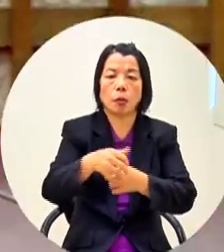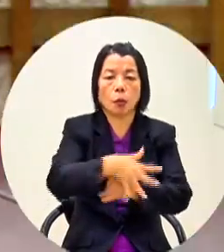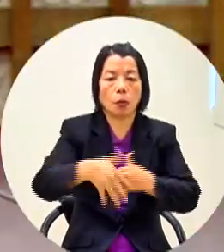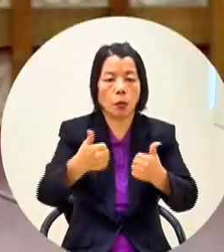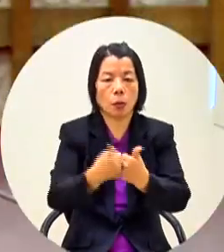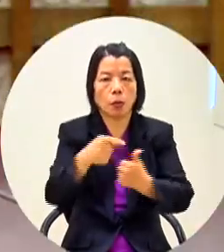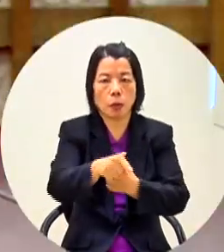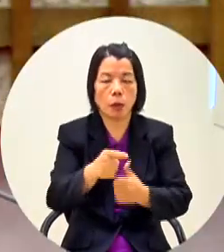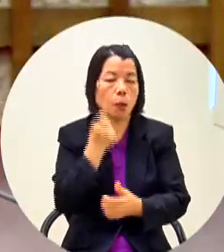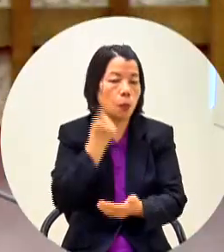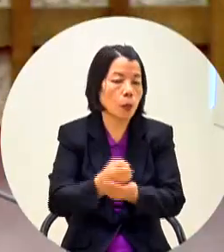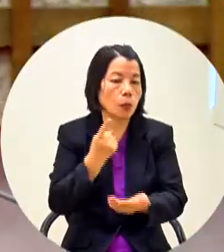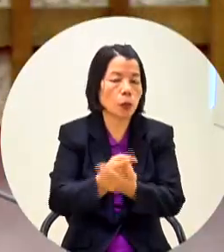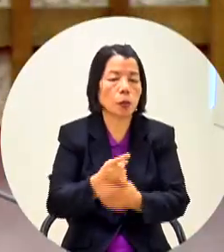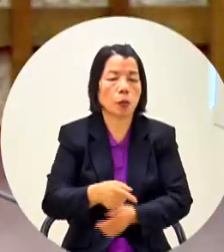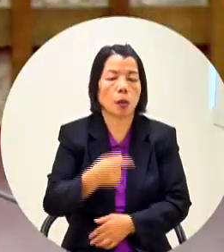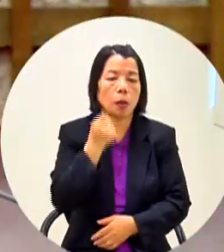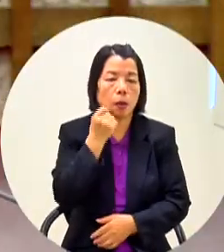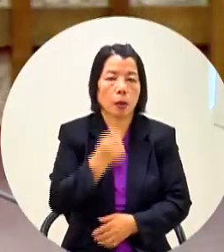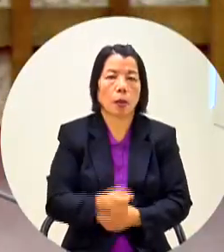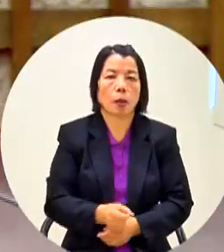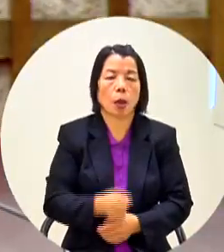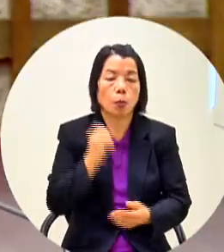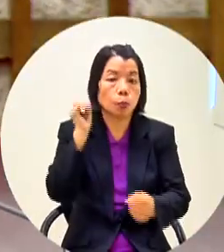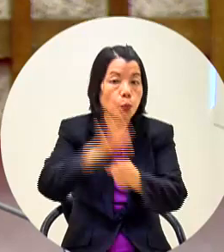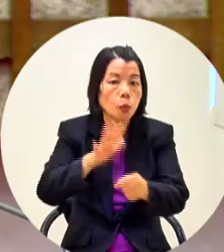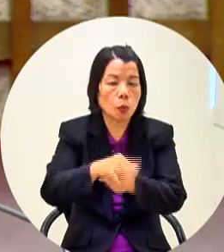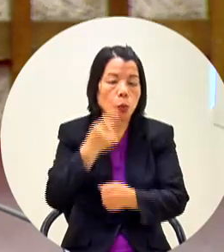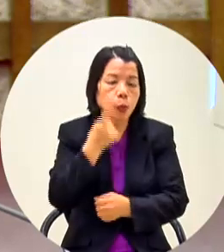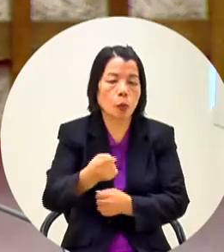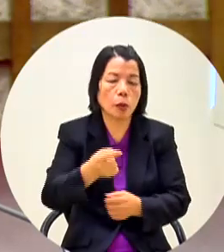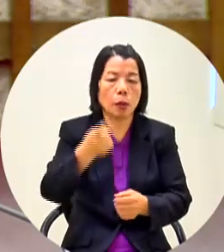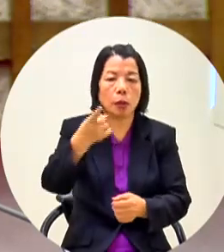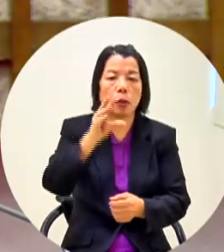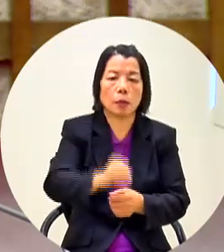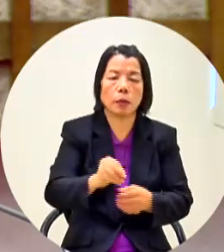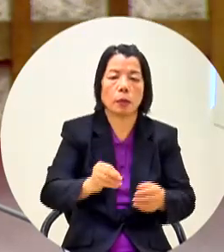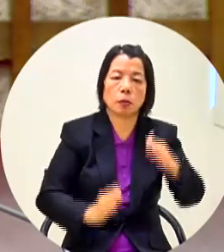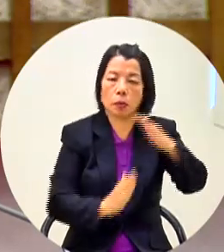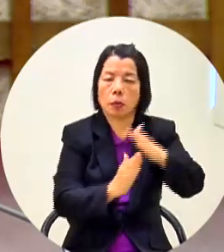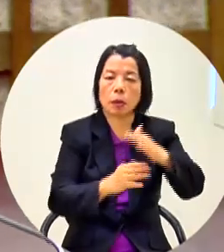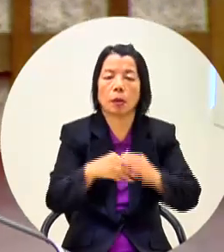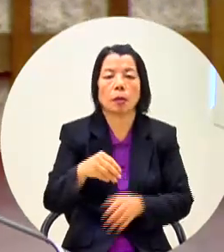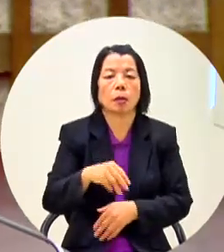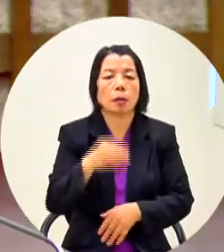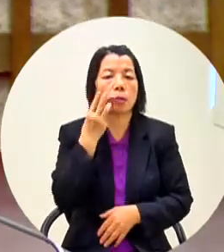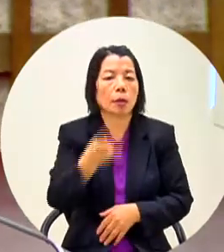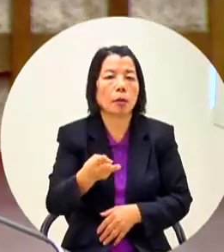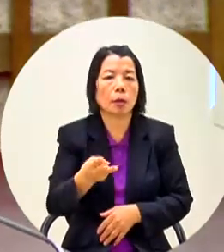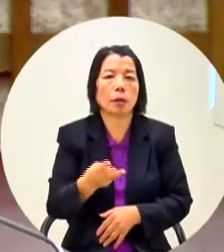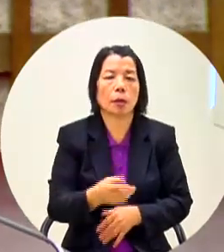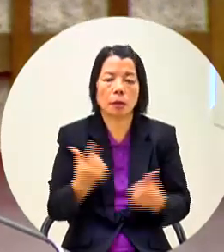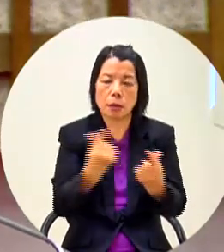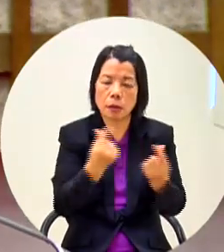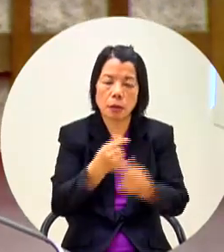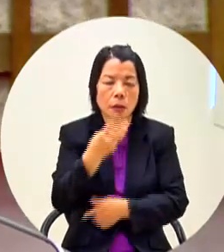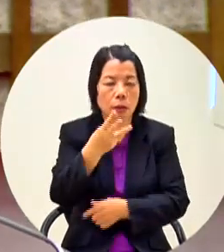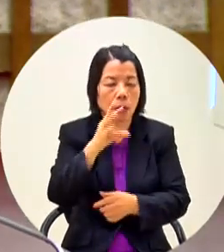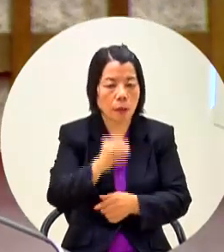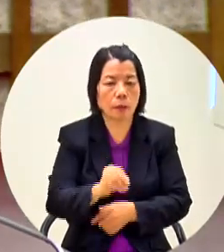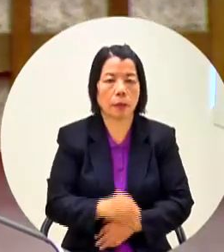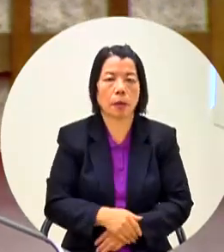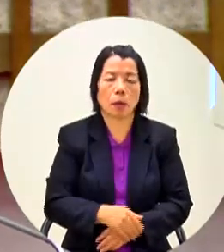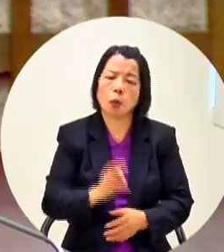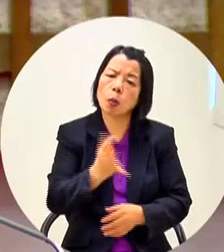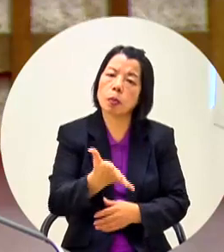一个月10000，哦，针对这样呢，是它最高上限是3个月，等同是30000。为何